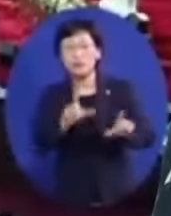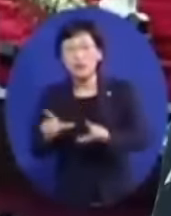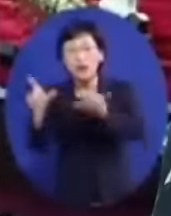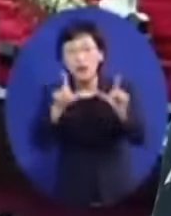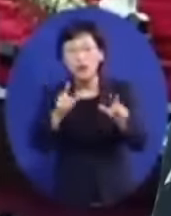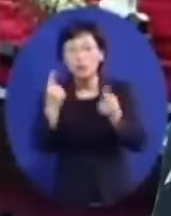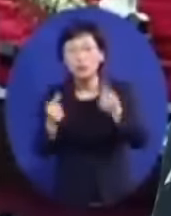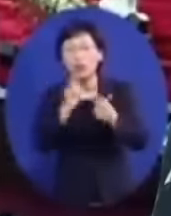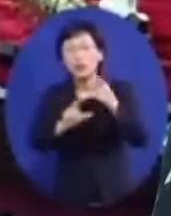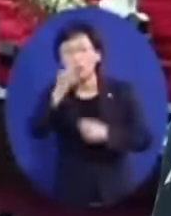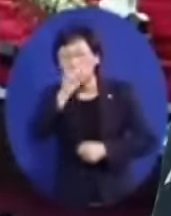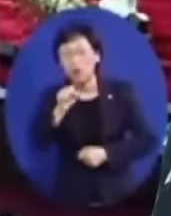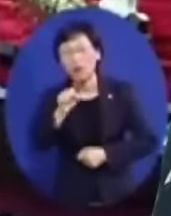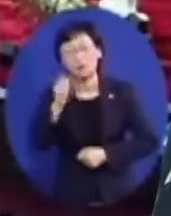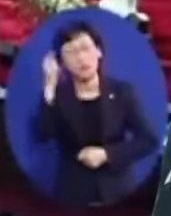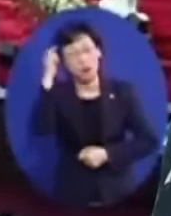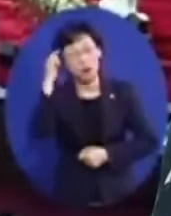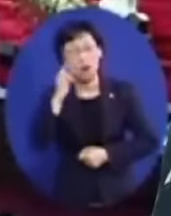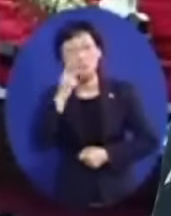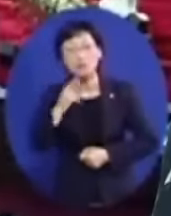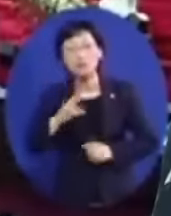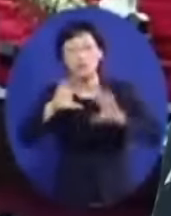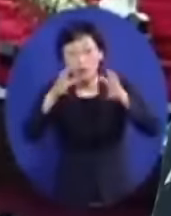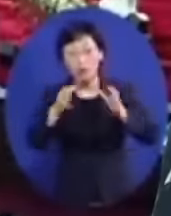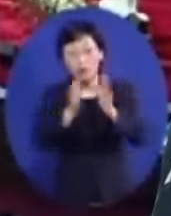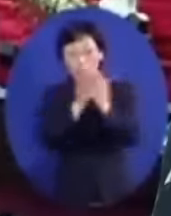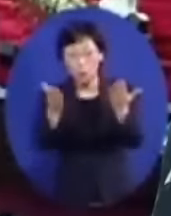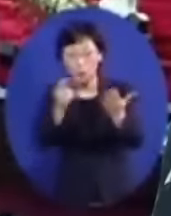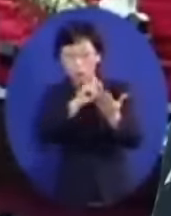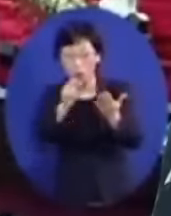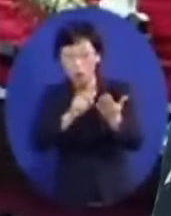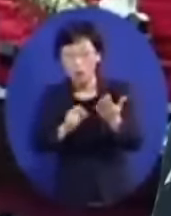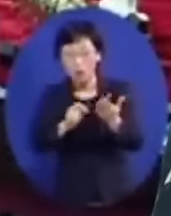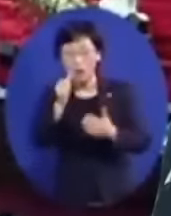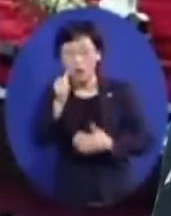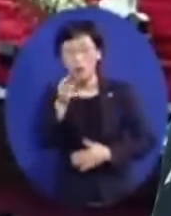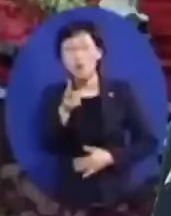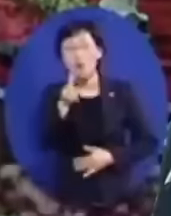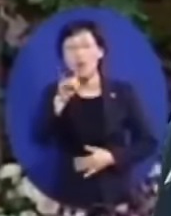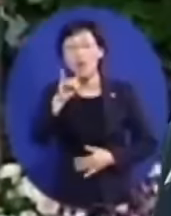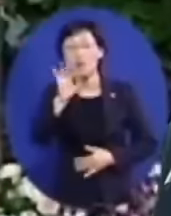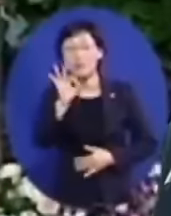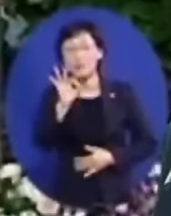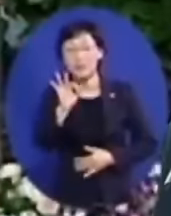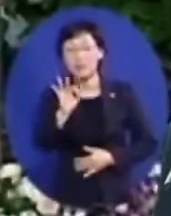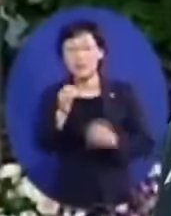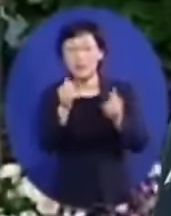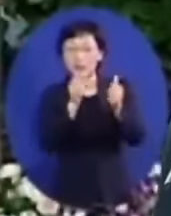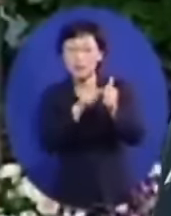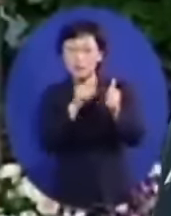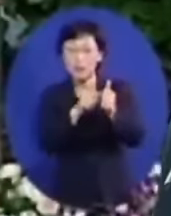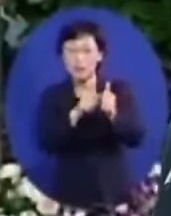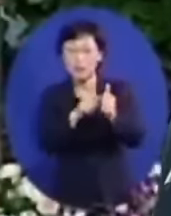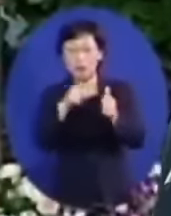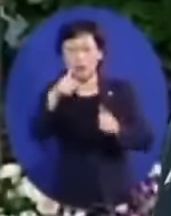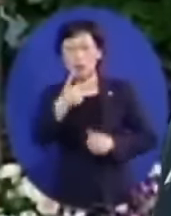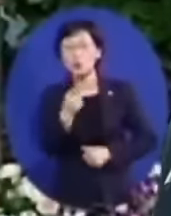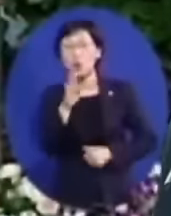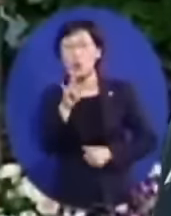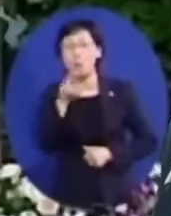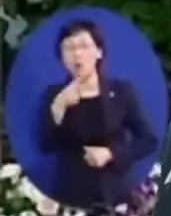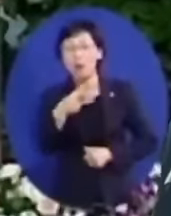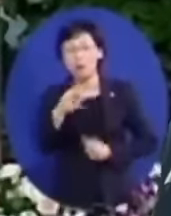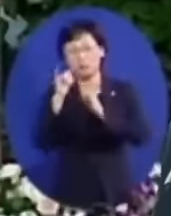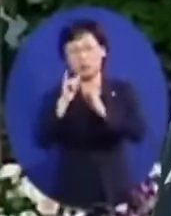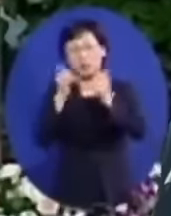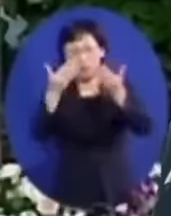있는 것입니다. 미국의 소설가 헤밍웨이는 노벨 문학상 풀리처상을 받았던 20세기의 대표적인